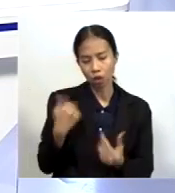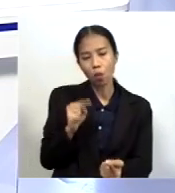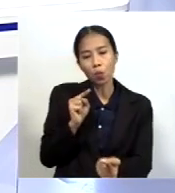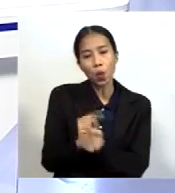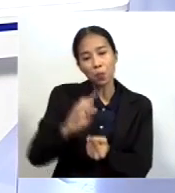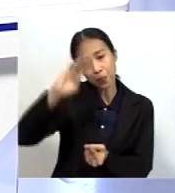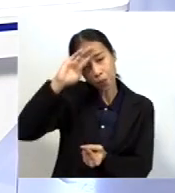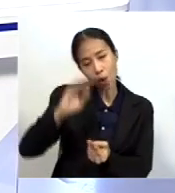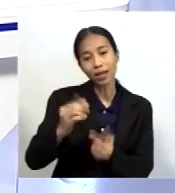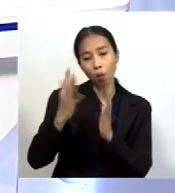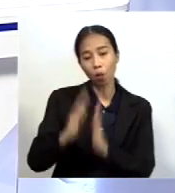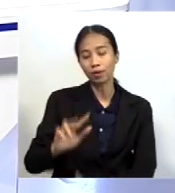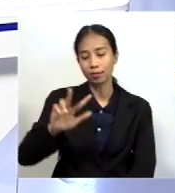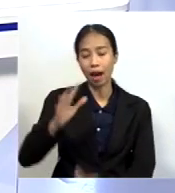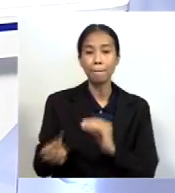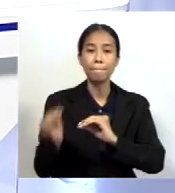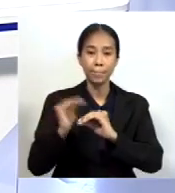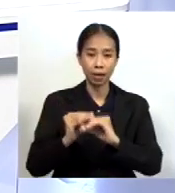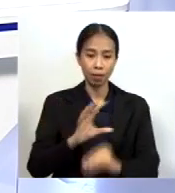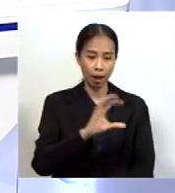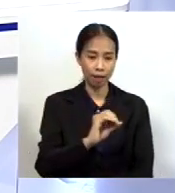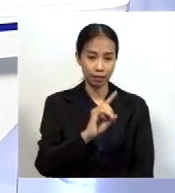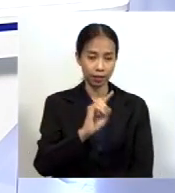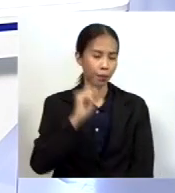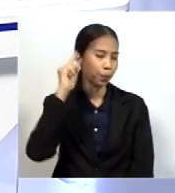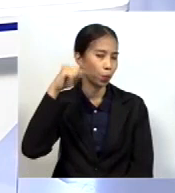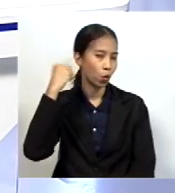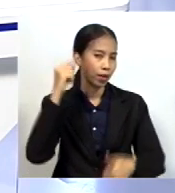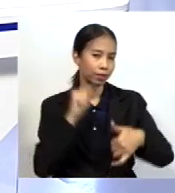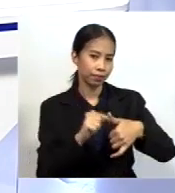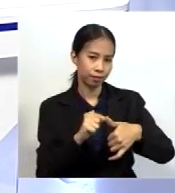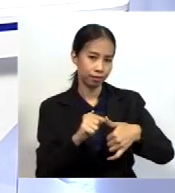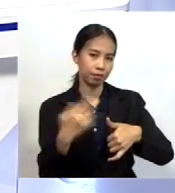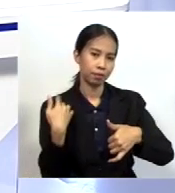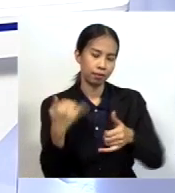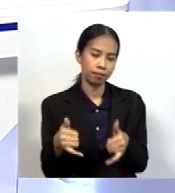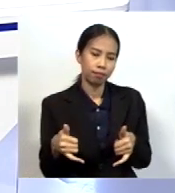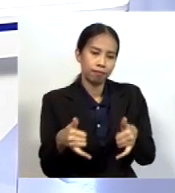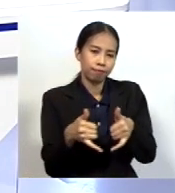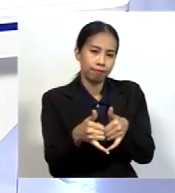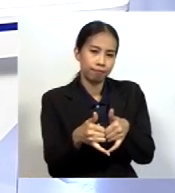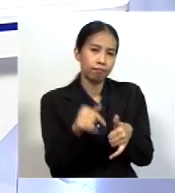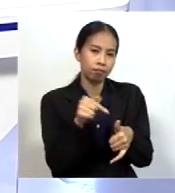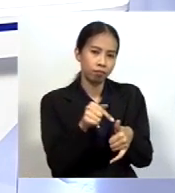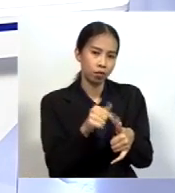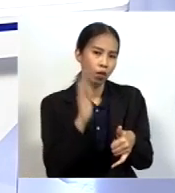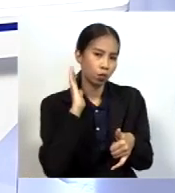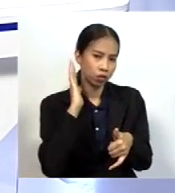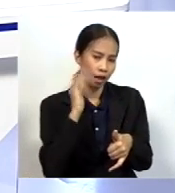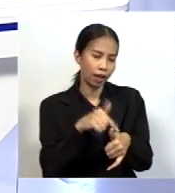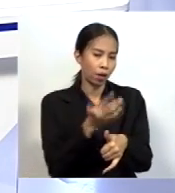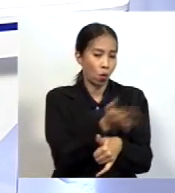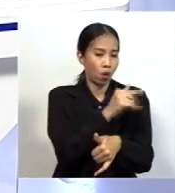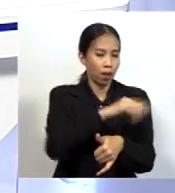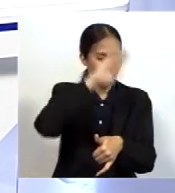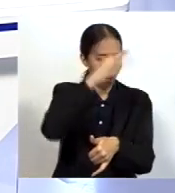พิ่ม3คนนะคะคนที่51เนี่ยเป็นผู้หญิงมีประวัติสัมผัสกับใกล้ชิดมีประวัติสัมผัสใกล้ชิดกับผู้ป่วยชายก่อนหน้